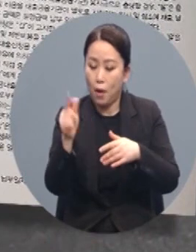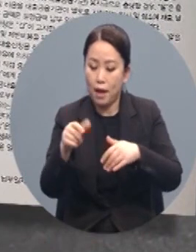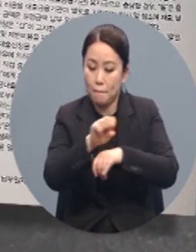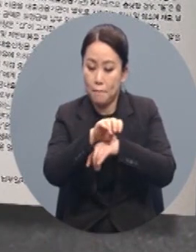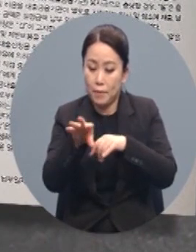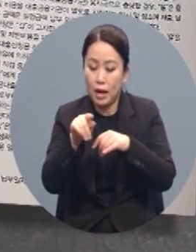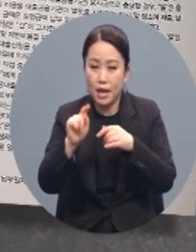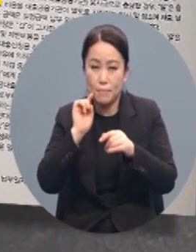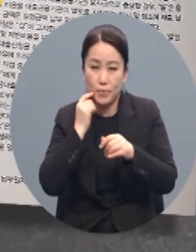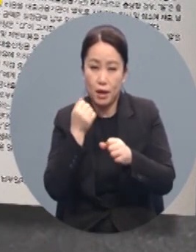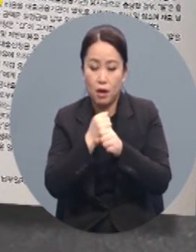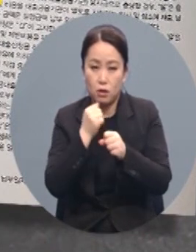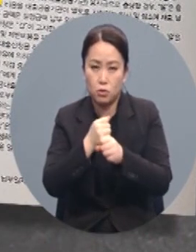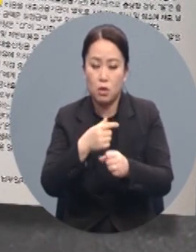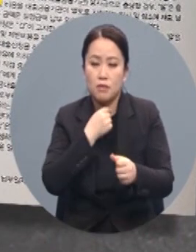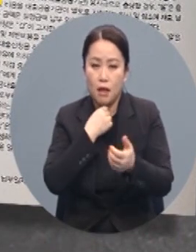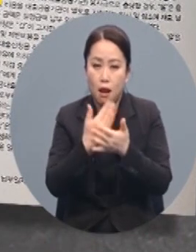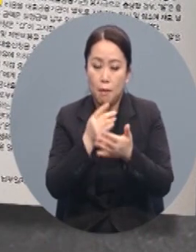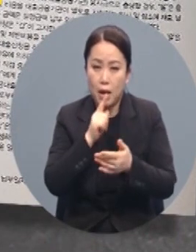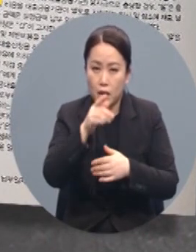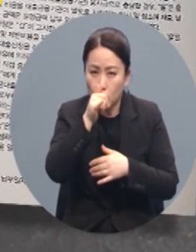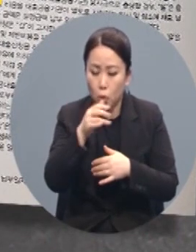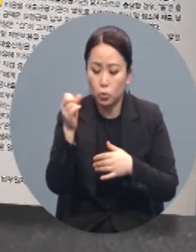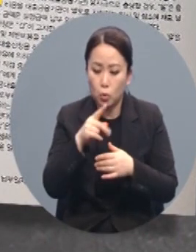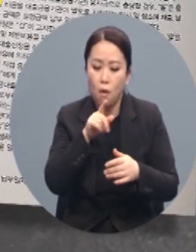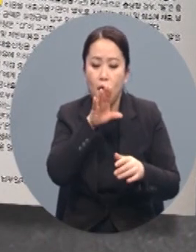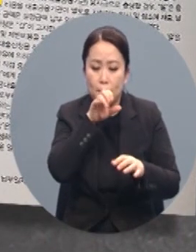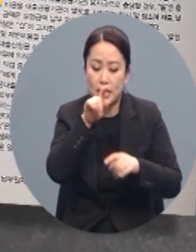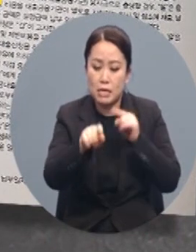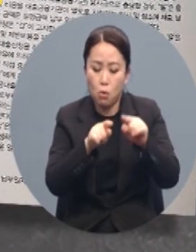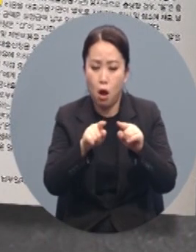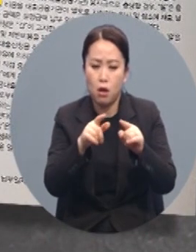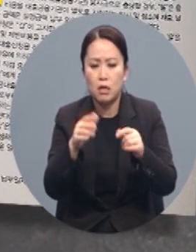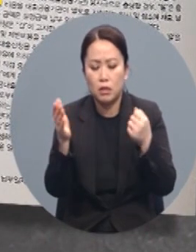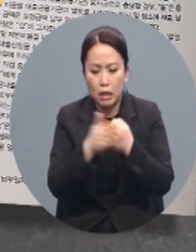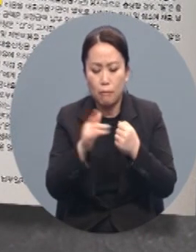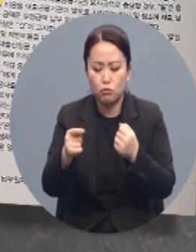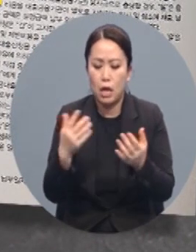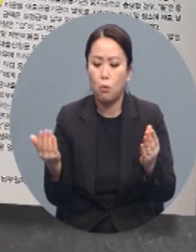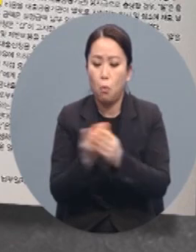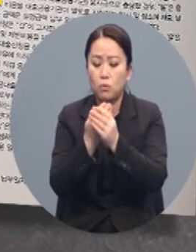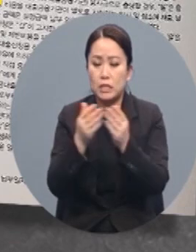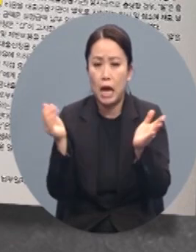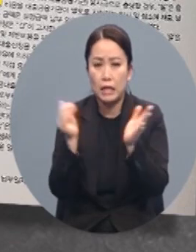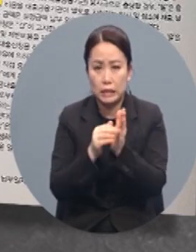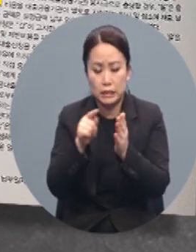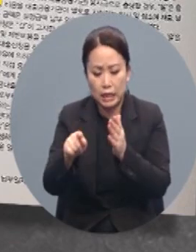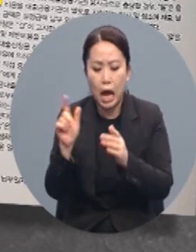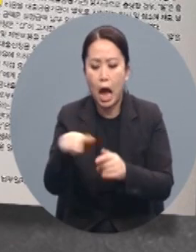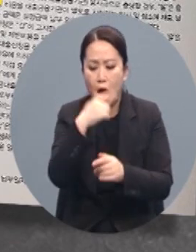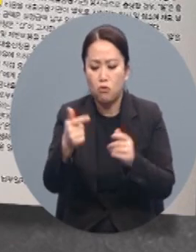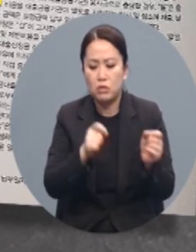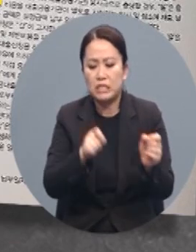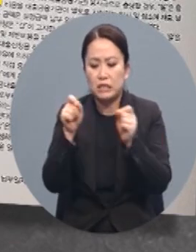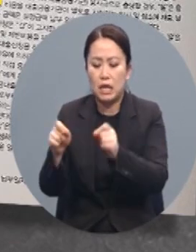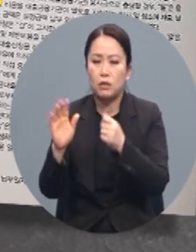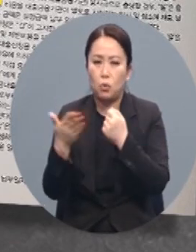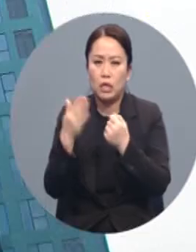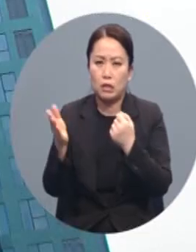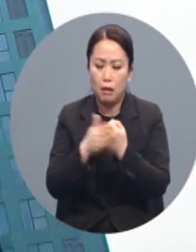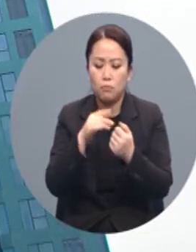인해 준공일이 하루 늦춰져 시행사가 손해를 입었기 때문에 분양 계약서에 따라 적법하게 계약을 해지했다는